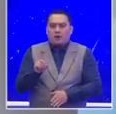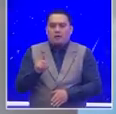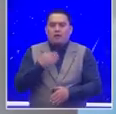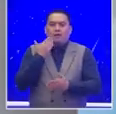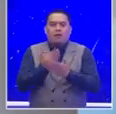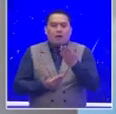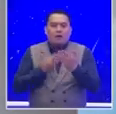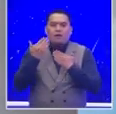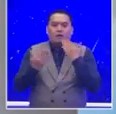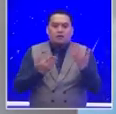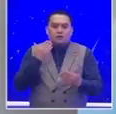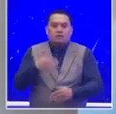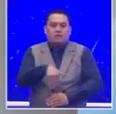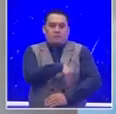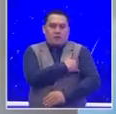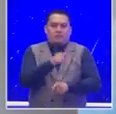анкетирование, термометрия